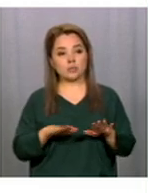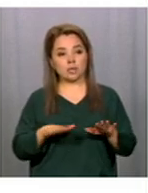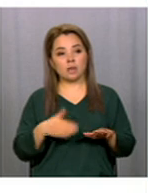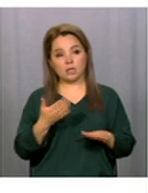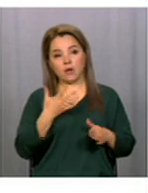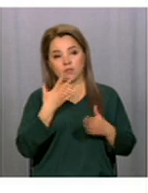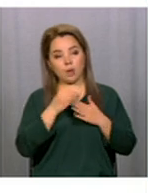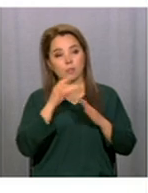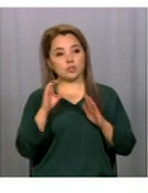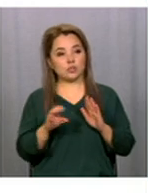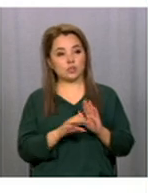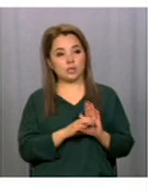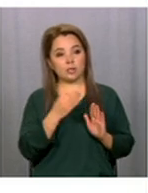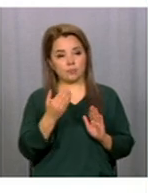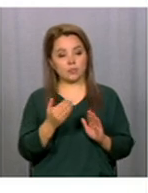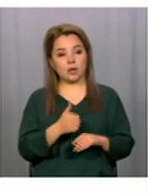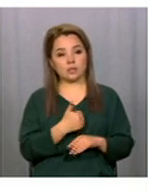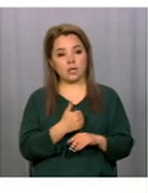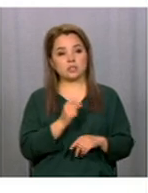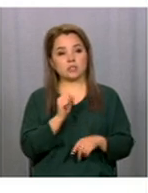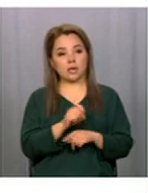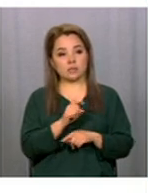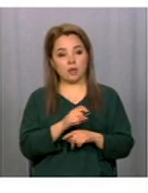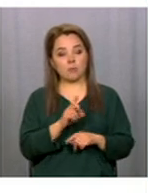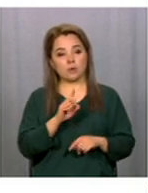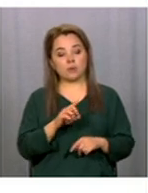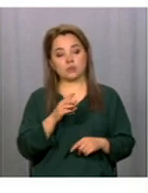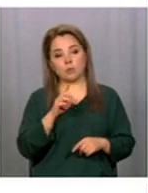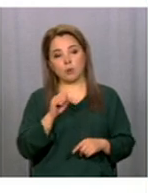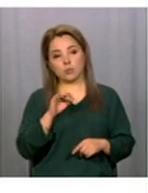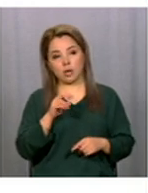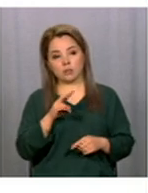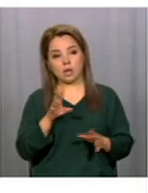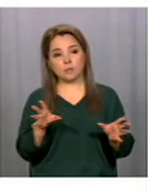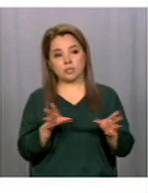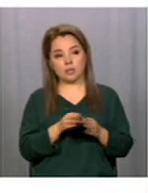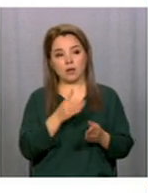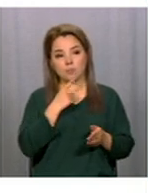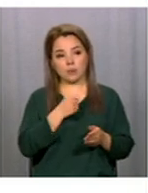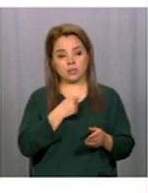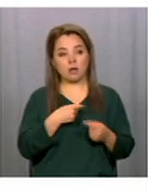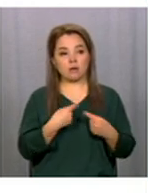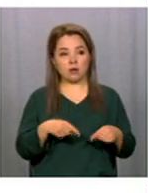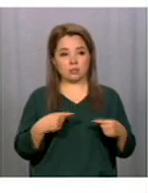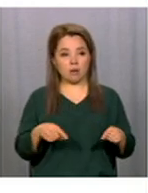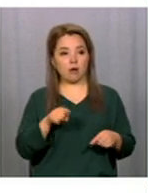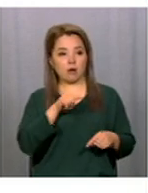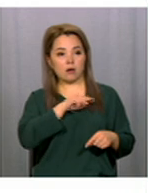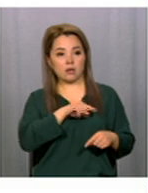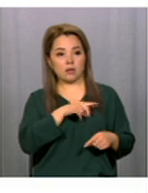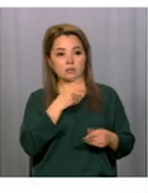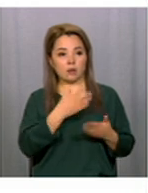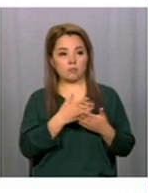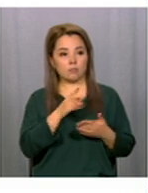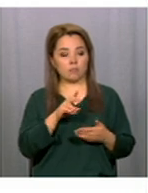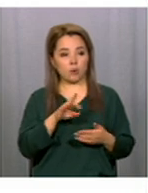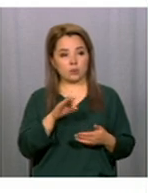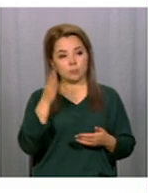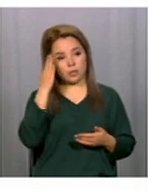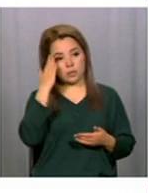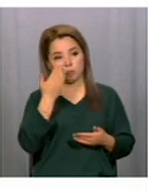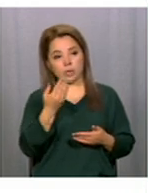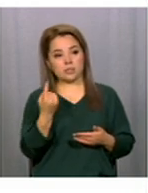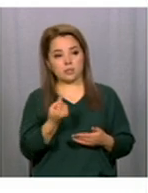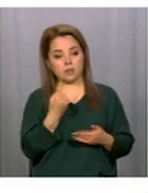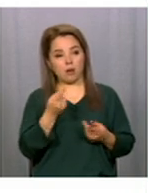его подчинении. Главной задачей Бауржан считает объединение бойцов разных по характеру и по способностям в